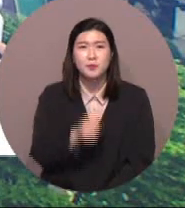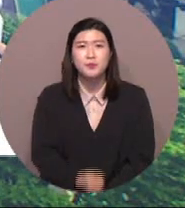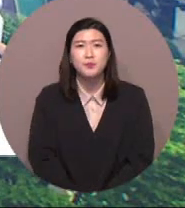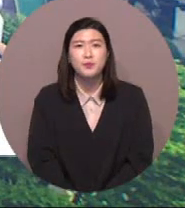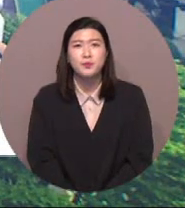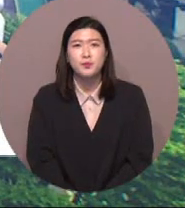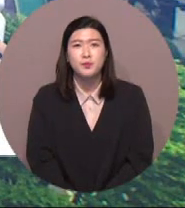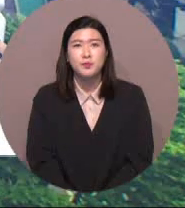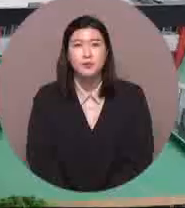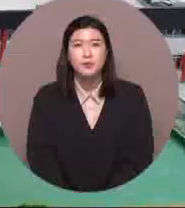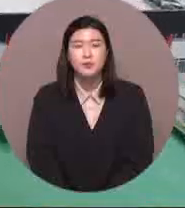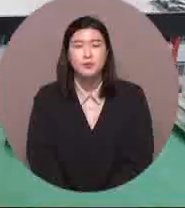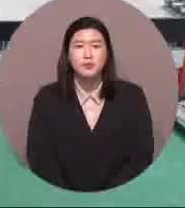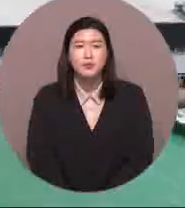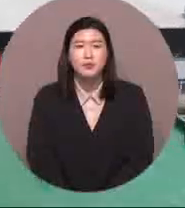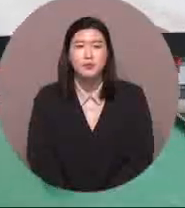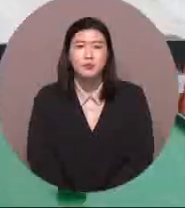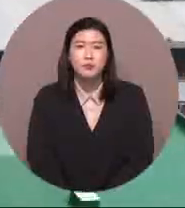입니다